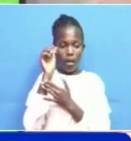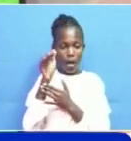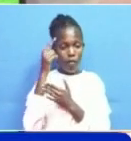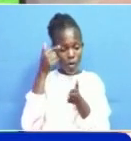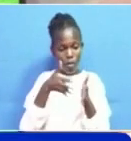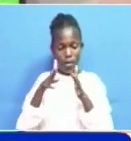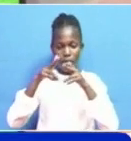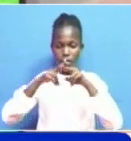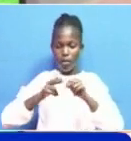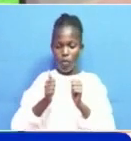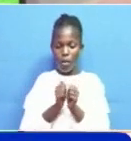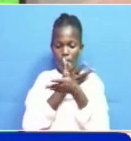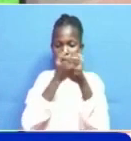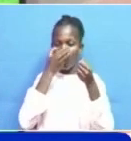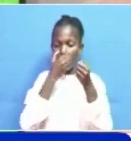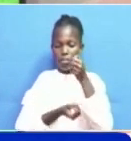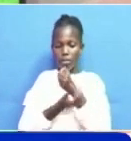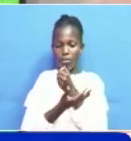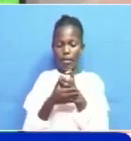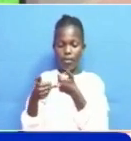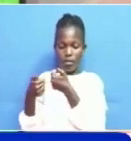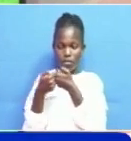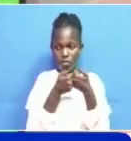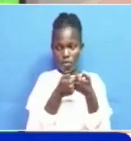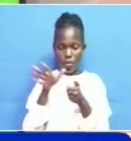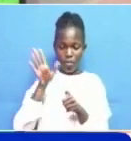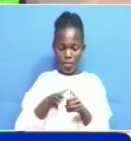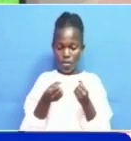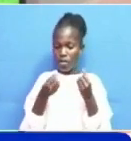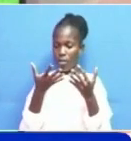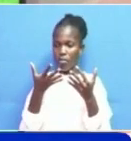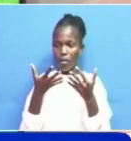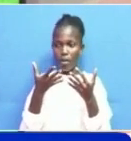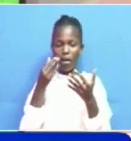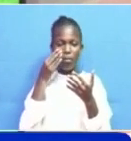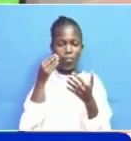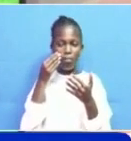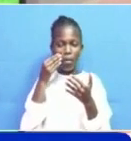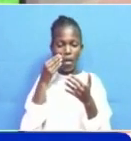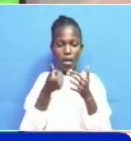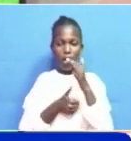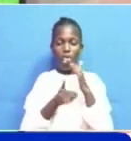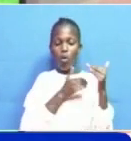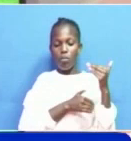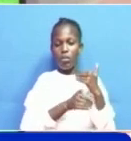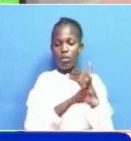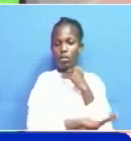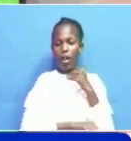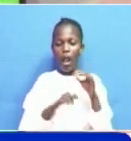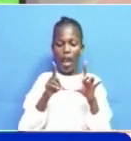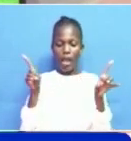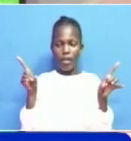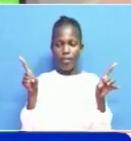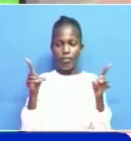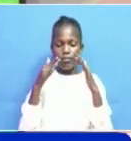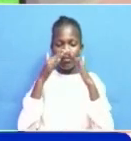William Ruto ni kanaku mwelesi ya Madhena Mukuli la maitu wa inge maende ya kupitila moko ni maangangania makuvenwa idheka